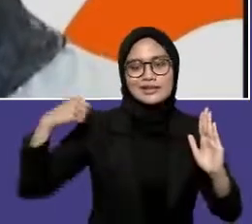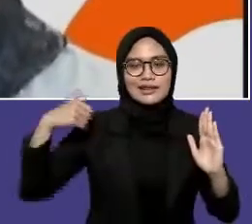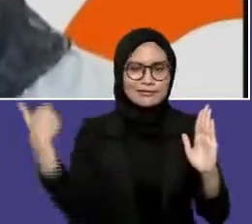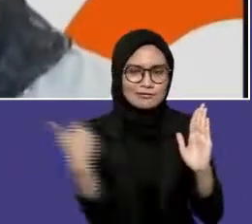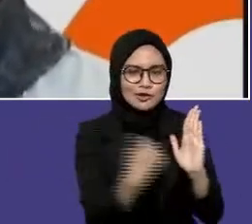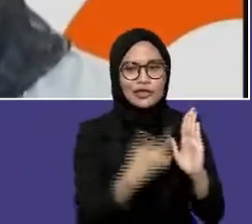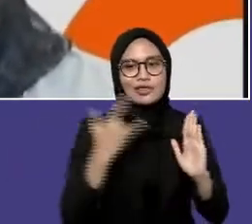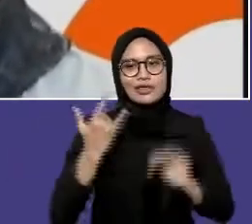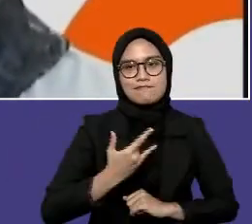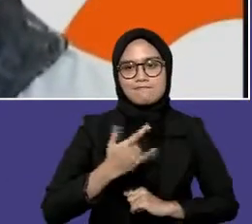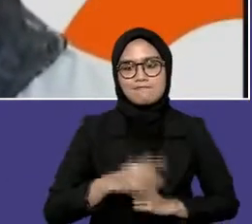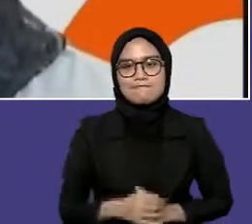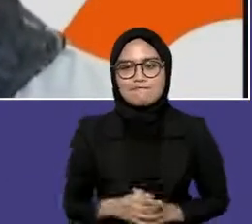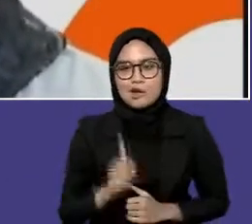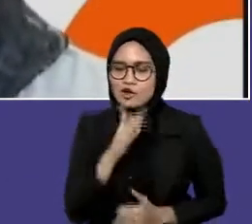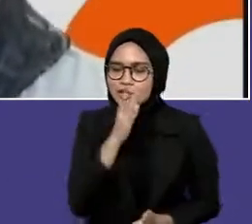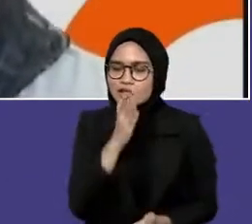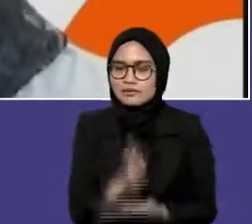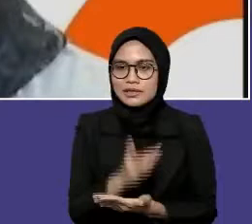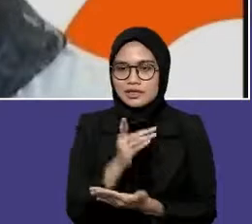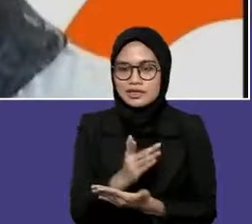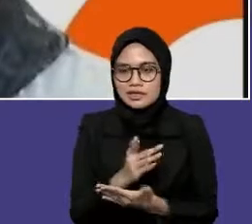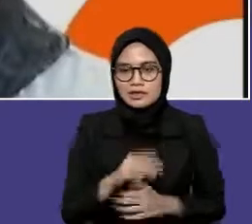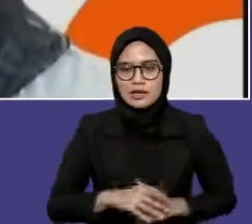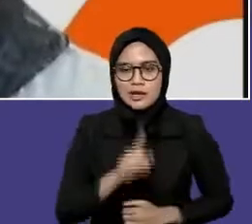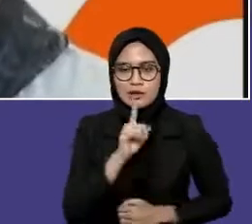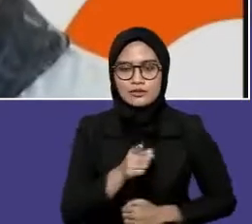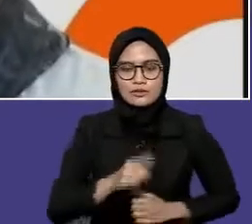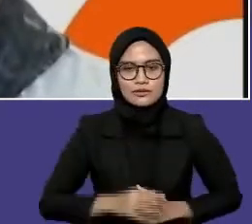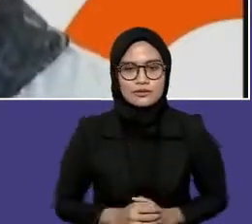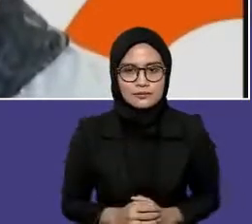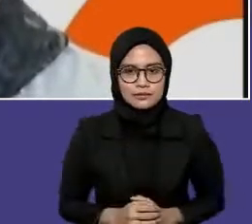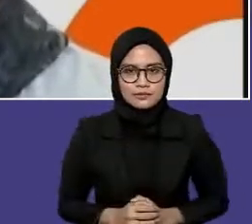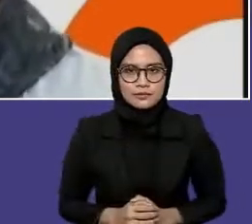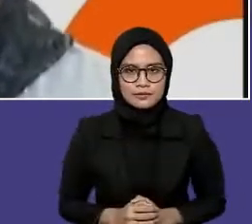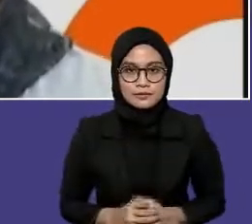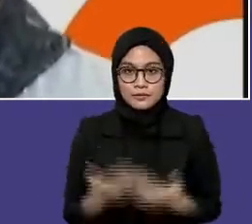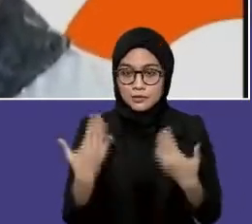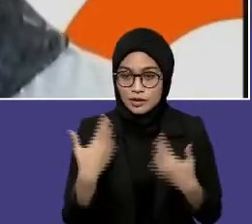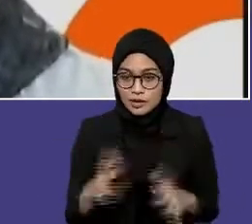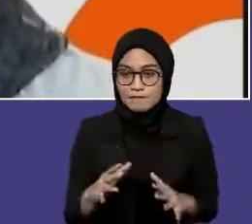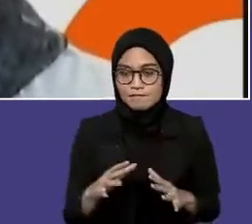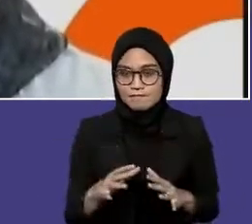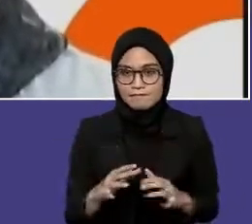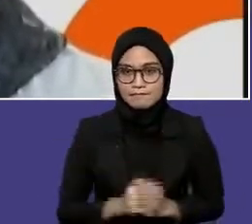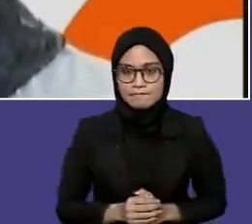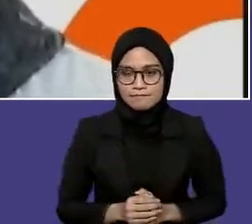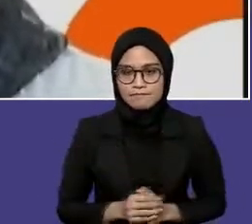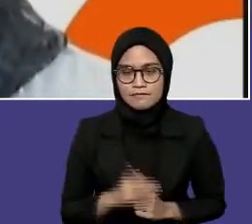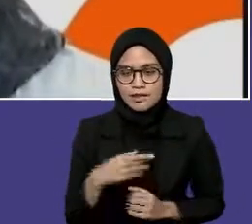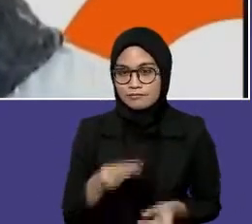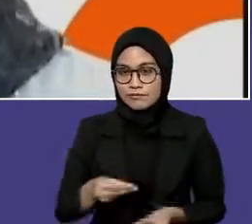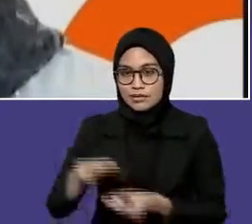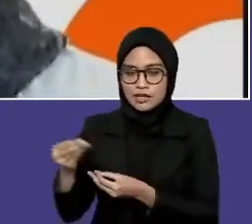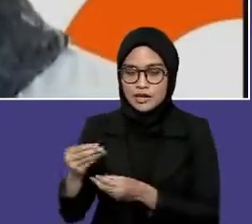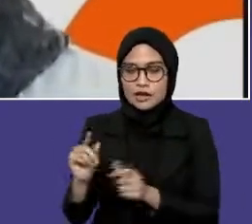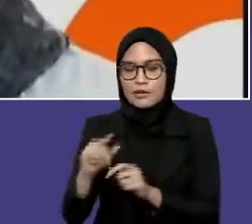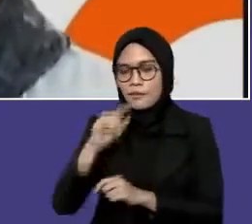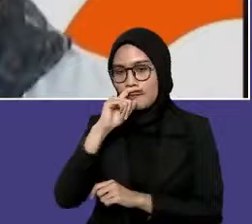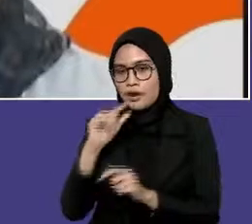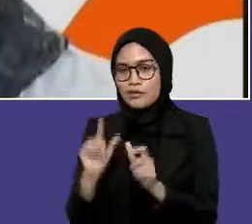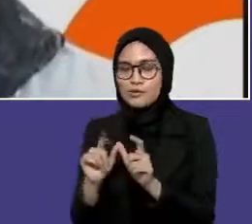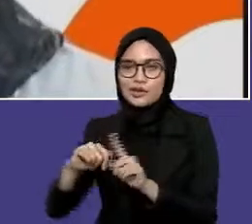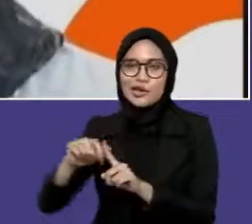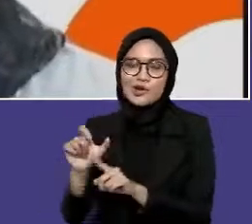dan bijak dalam melakukan mobilitas atau perjalanan. Demikian dapat kami sampaikan. Saya kembalikan kepada Profesor Wiku.